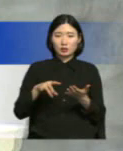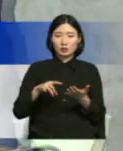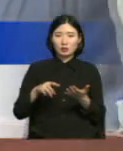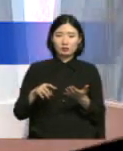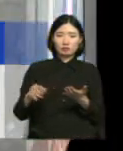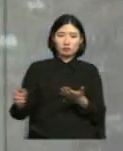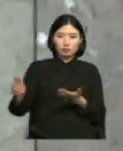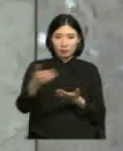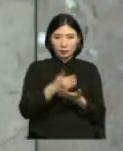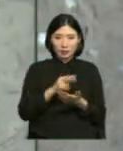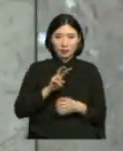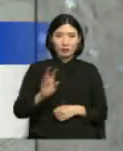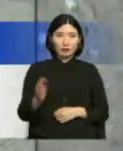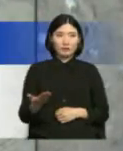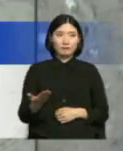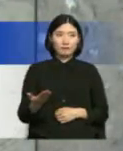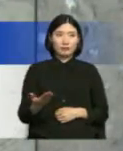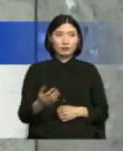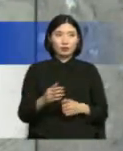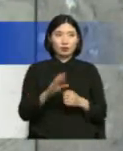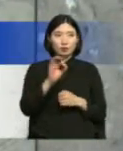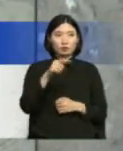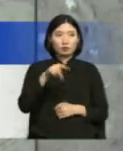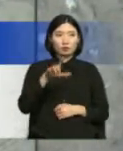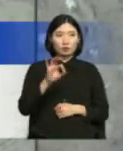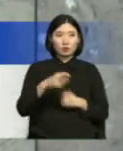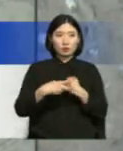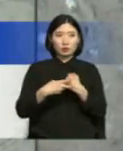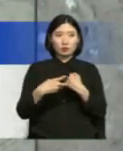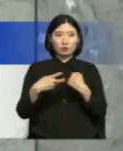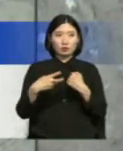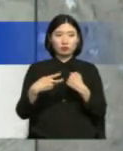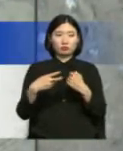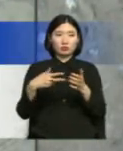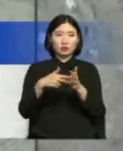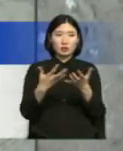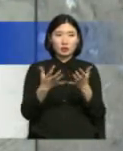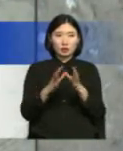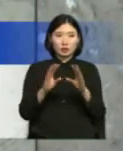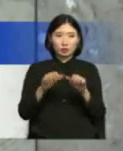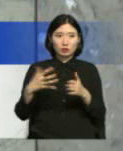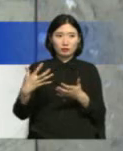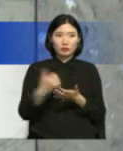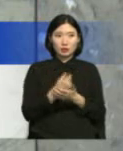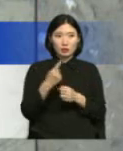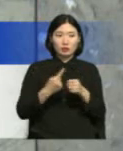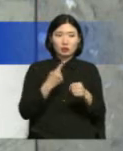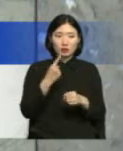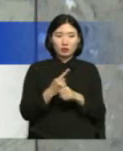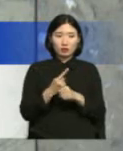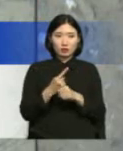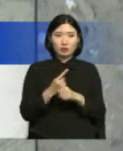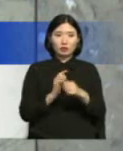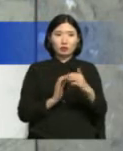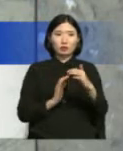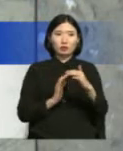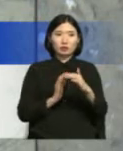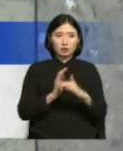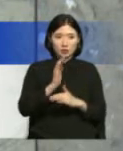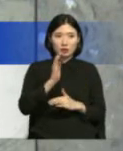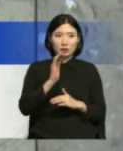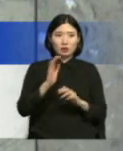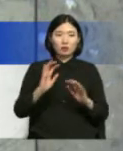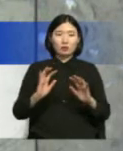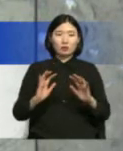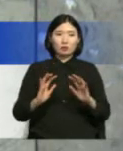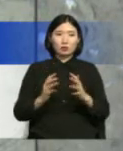한다는 것입니다. 우정 의료재단 위 토지를 취득하고 1년이 경과할 때까지 주공사 미착공 상태에서 해당